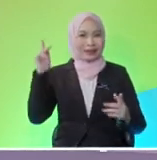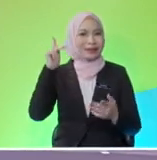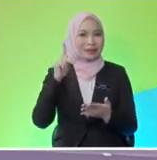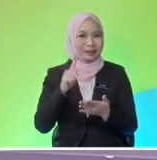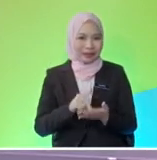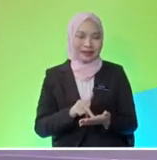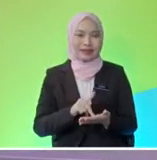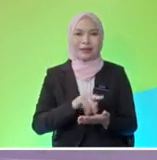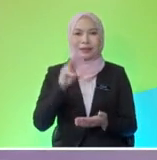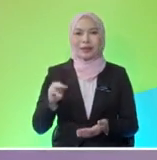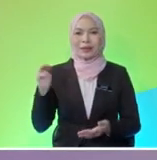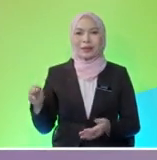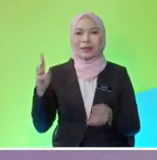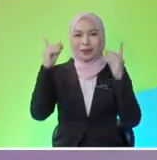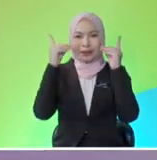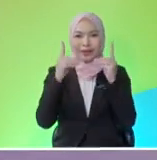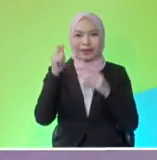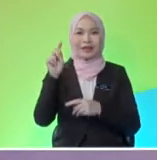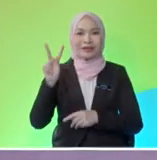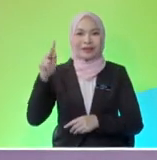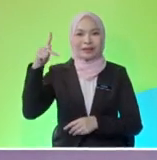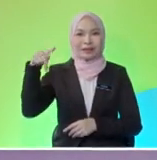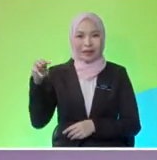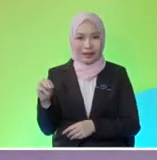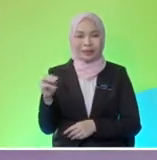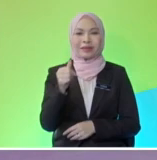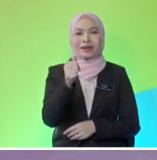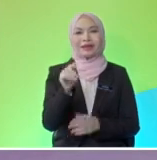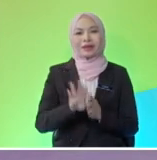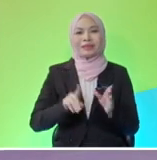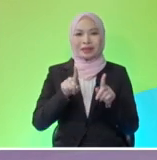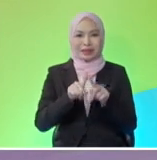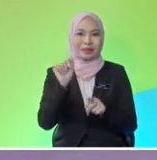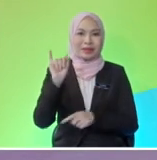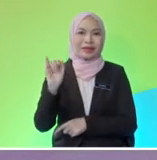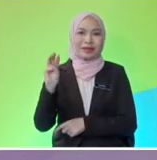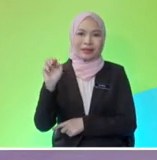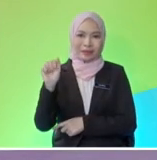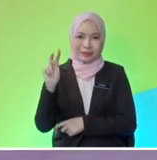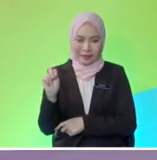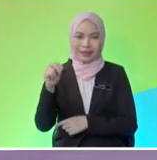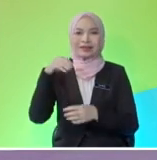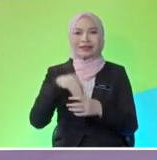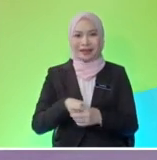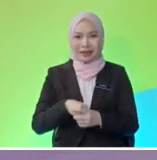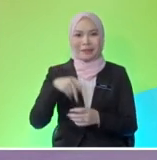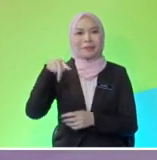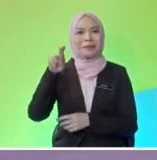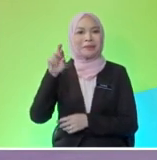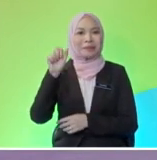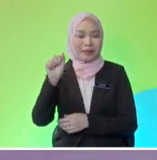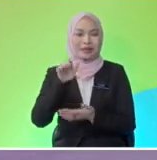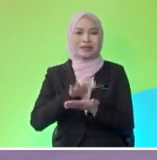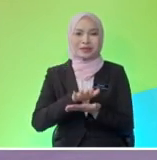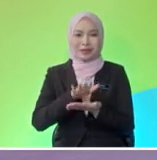para penonton Didik TV KPM. Anda bersama saya Aiman Sufian Azman dalam slot Prasekolah. Apa khabar adik sekalian? Harap